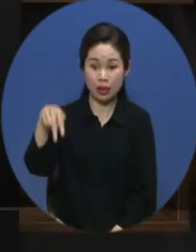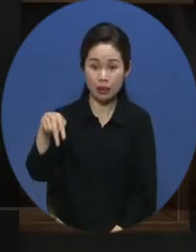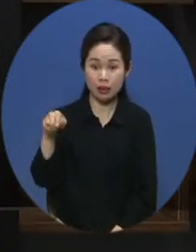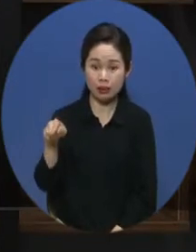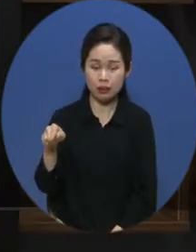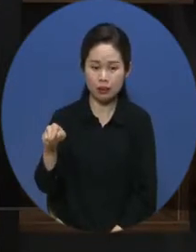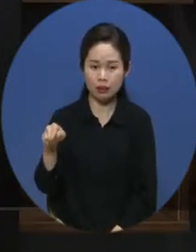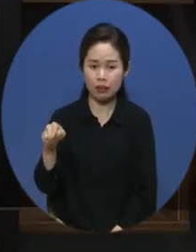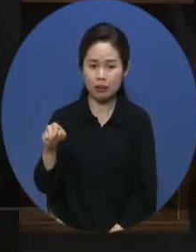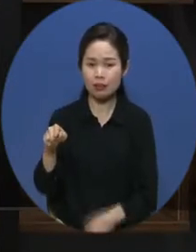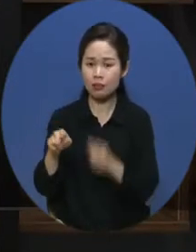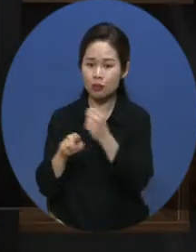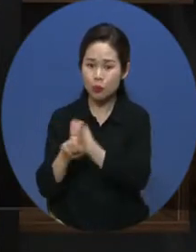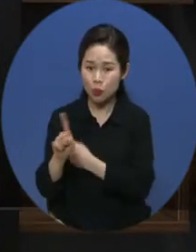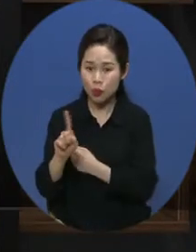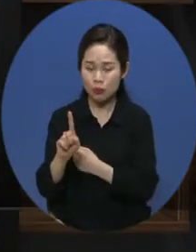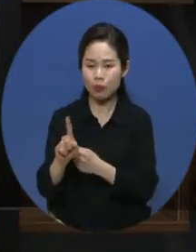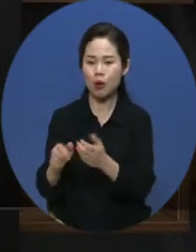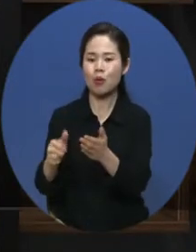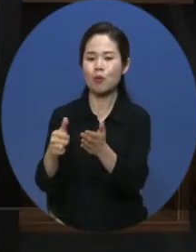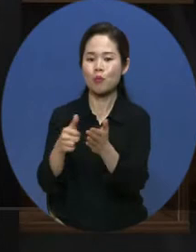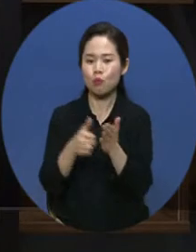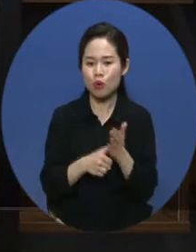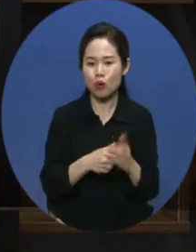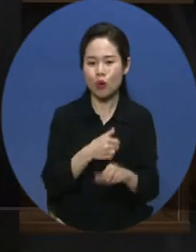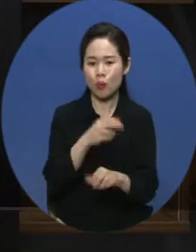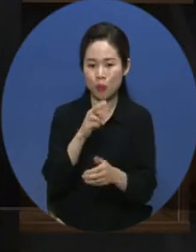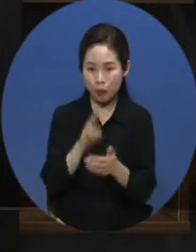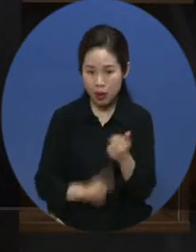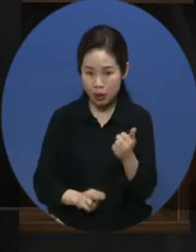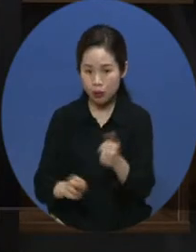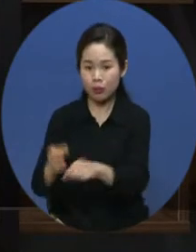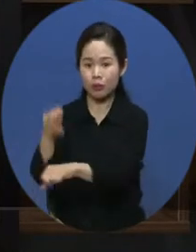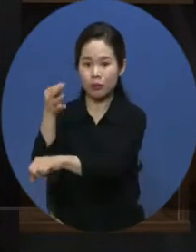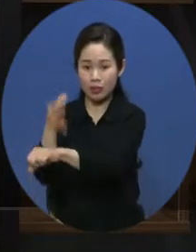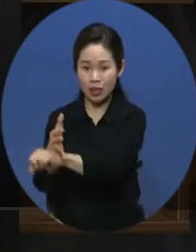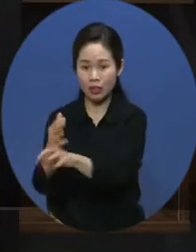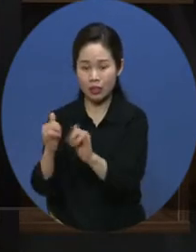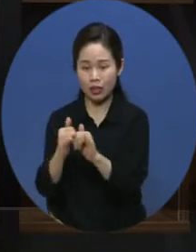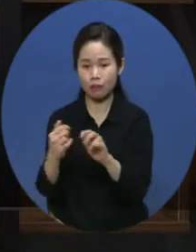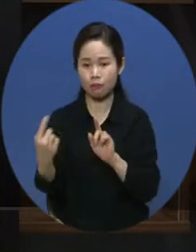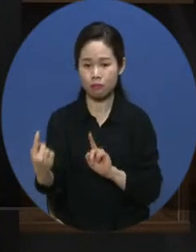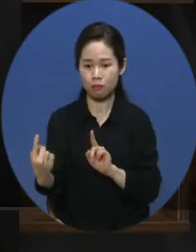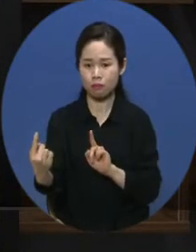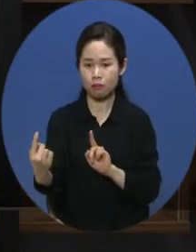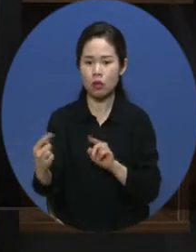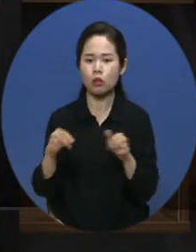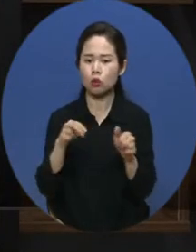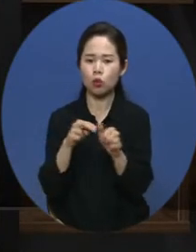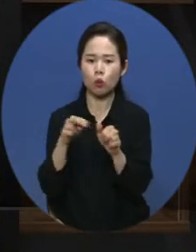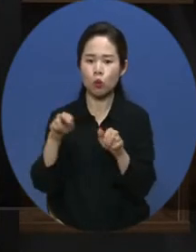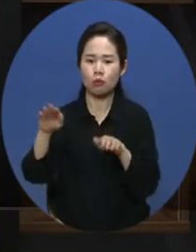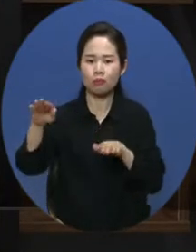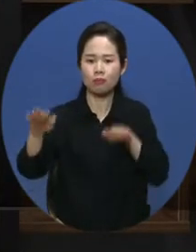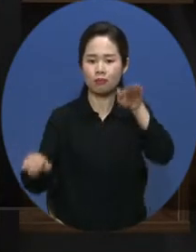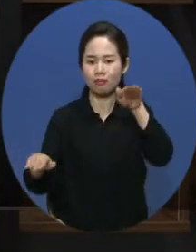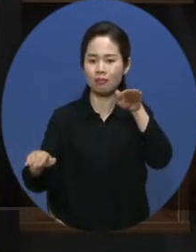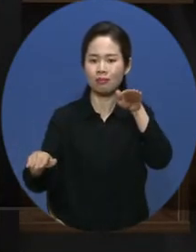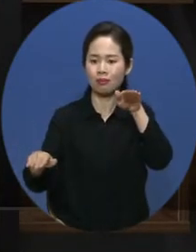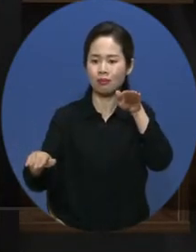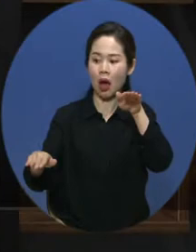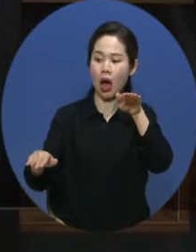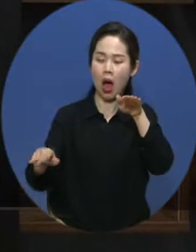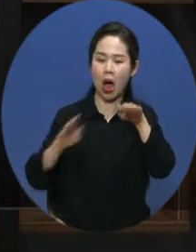우선 이제 물건을 파는 사람과 사는 사람이 그 물건에 대한 정보가 불일치할 때 이제